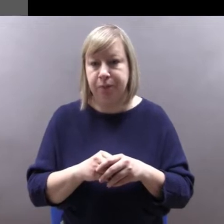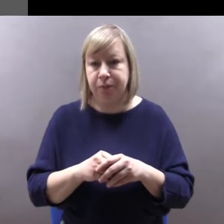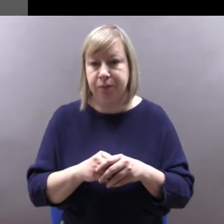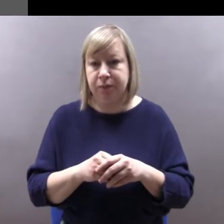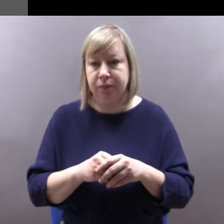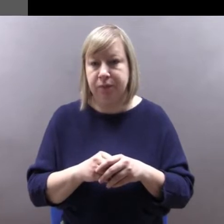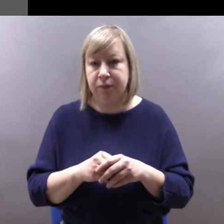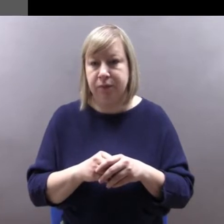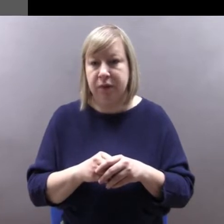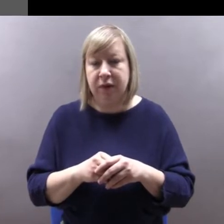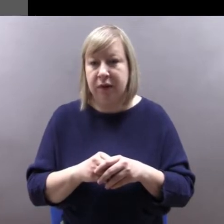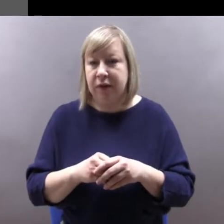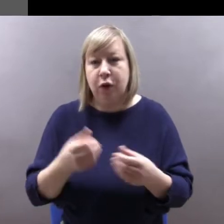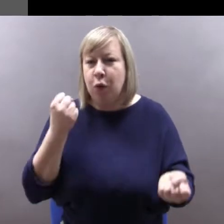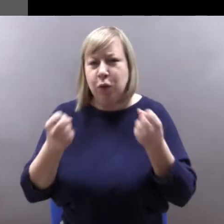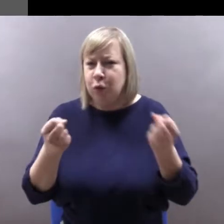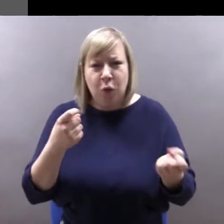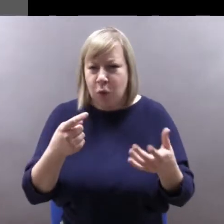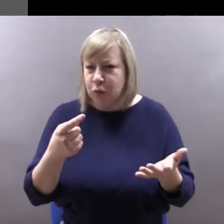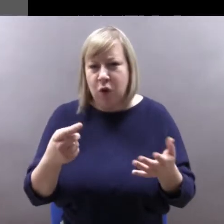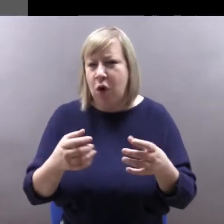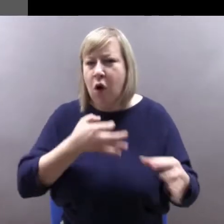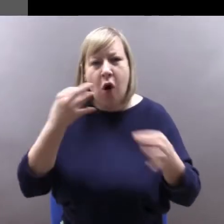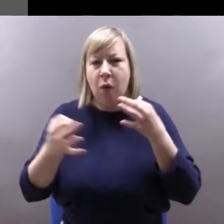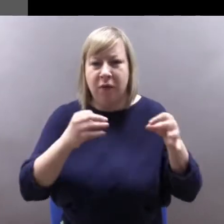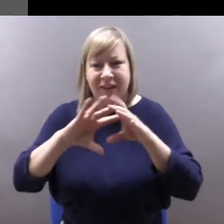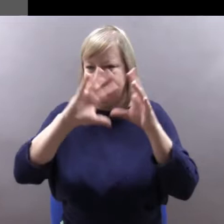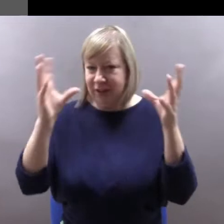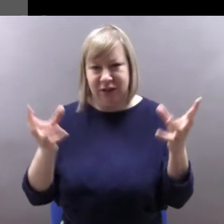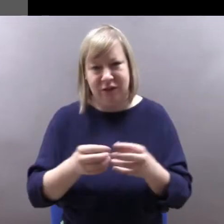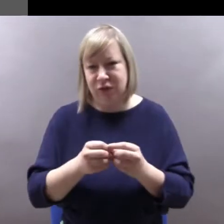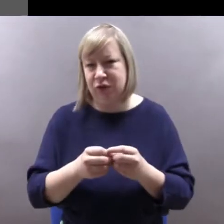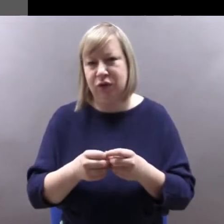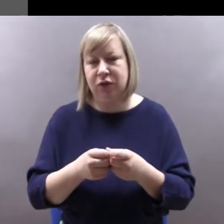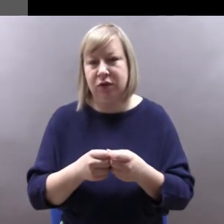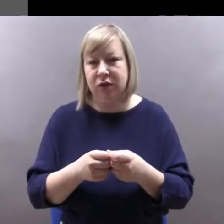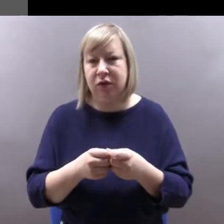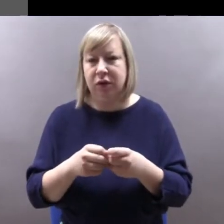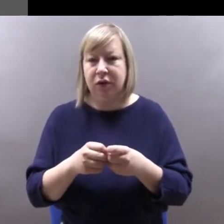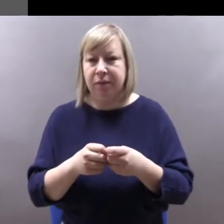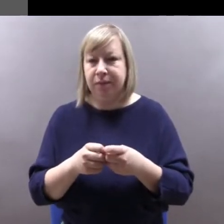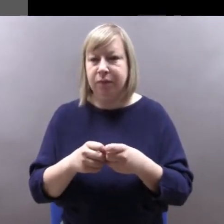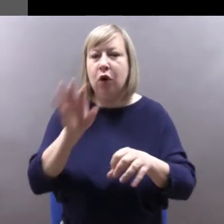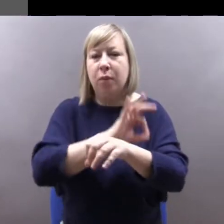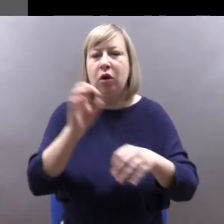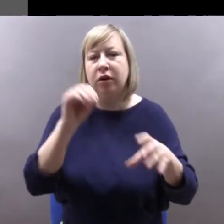tego potrzebne było dokumentacji, konsultacji, rozrysowań i tak dalej, i tak dalej.